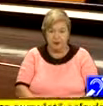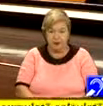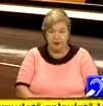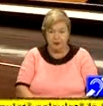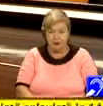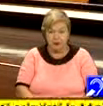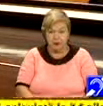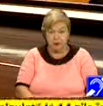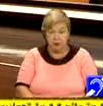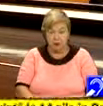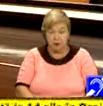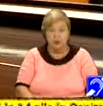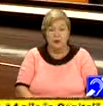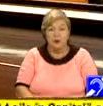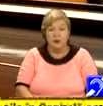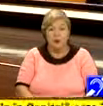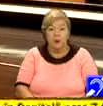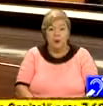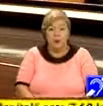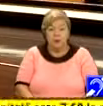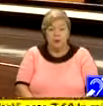găsit!